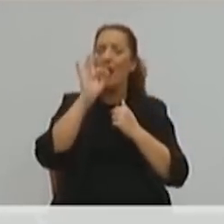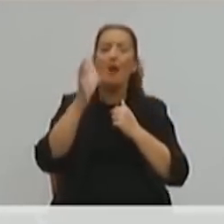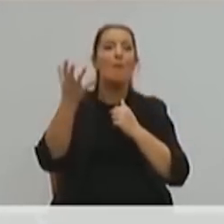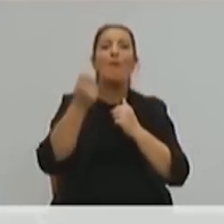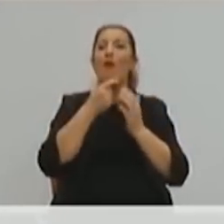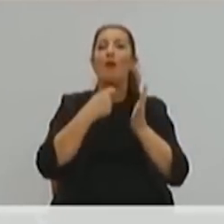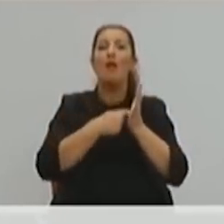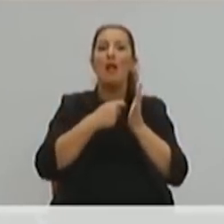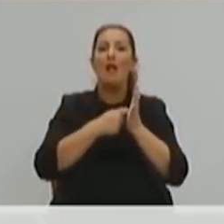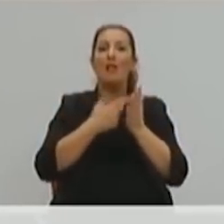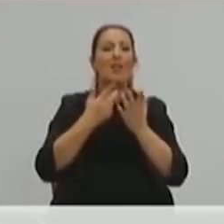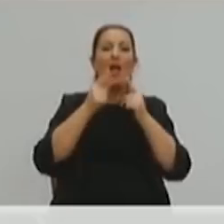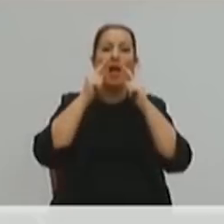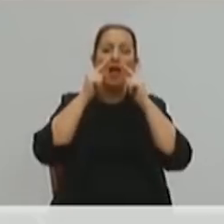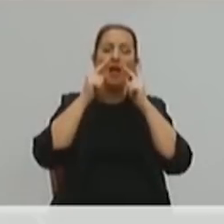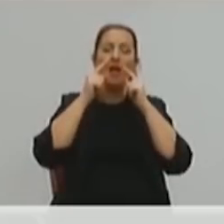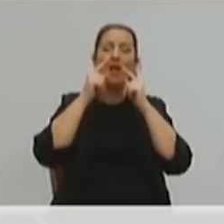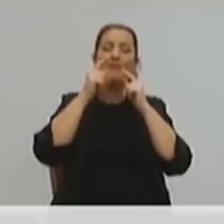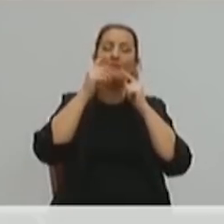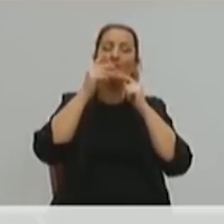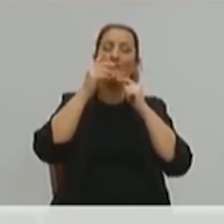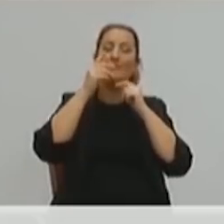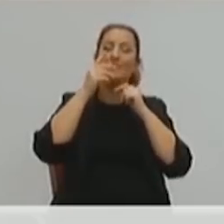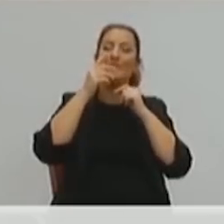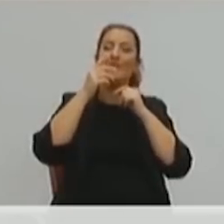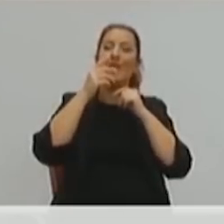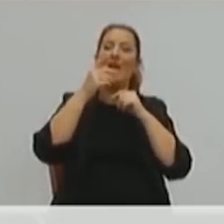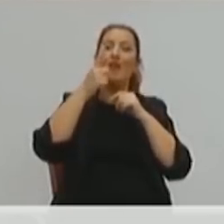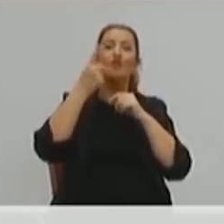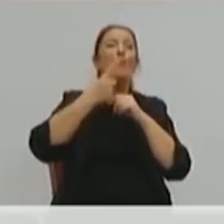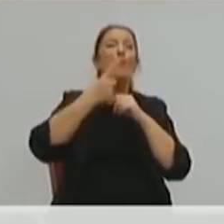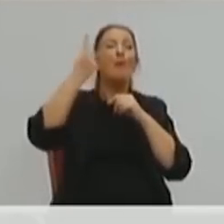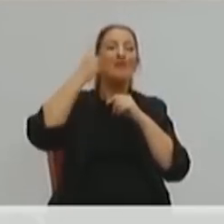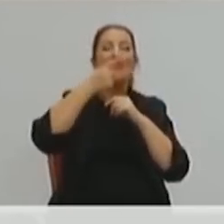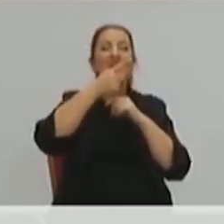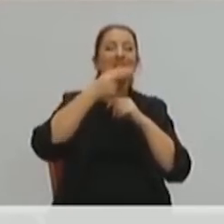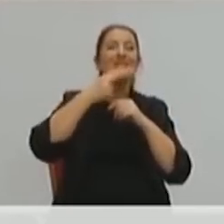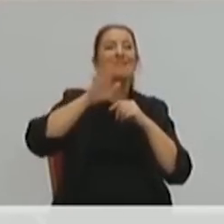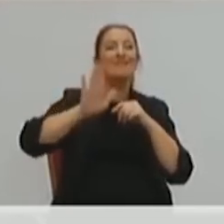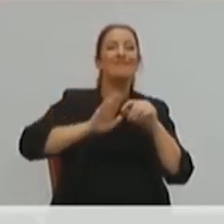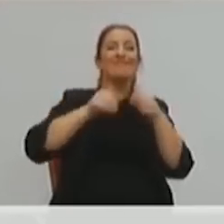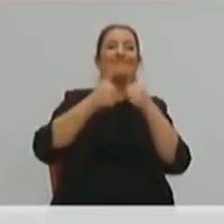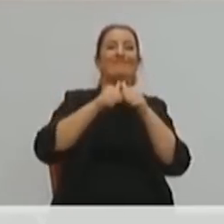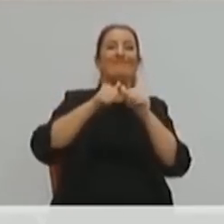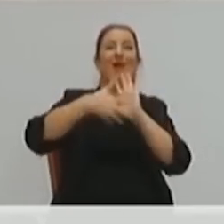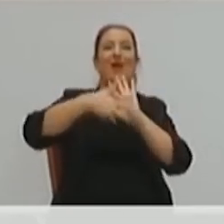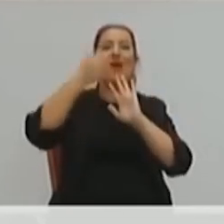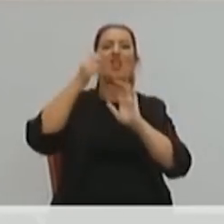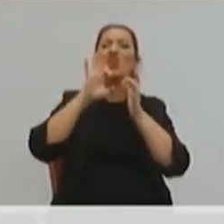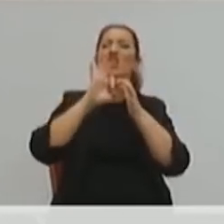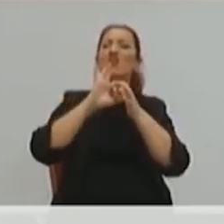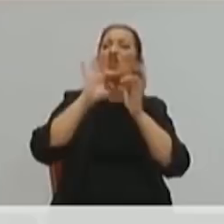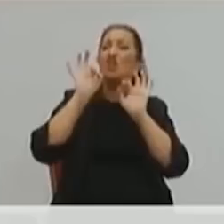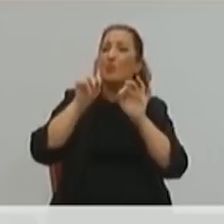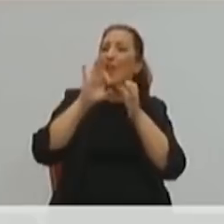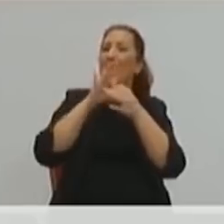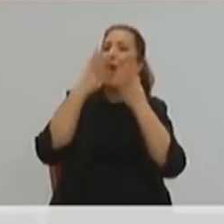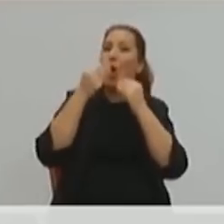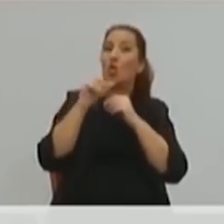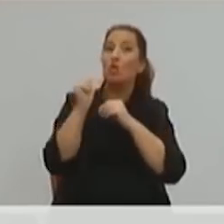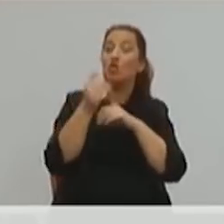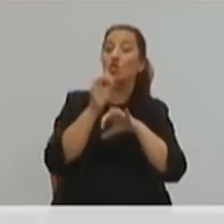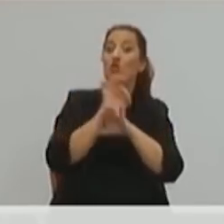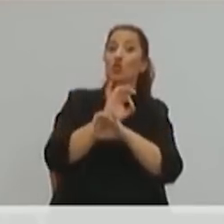burayı? Damat. Zaten bir nöbetin başına ne giriyorsa damatlardan geliyor. Şimdi ne oldu burası? Lüks konut. Devam